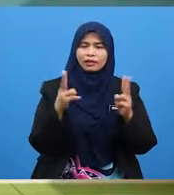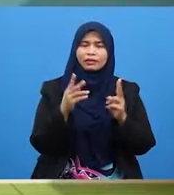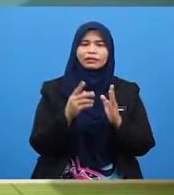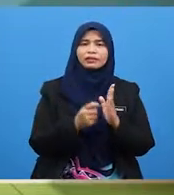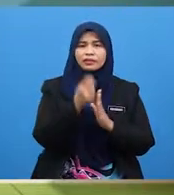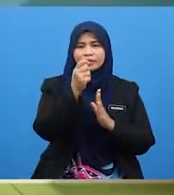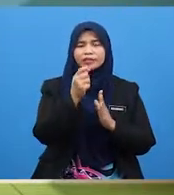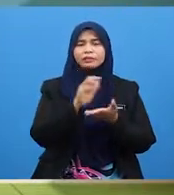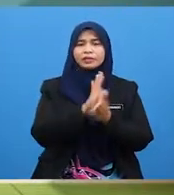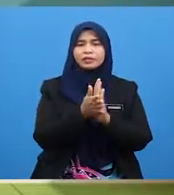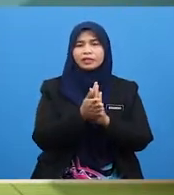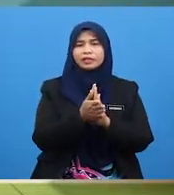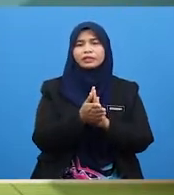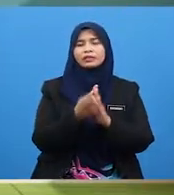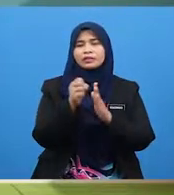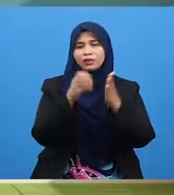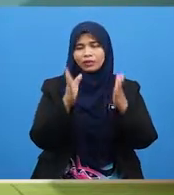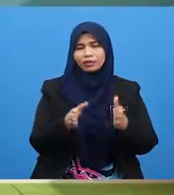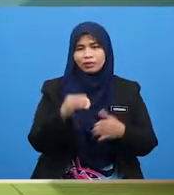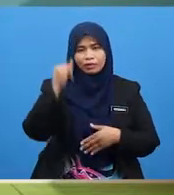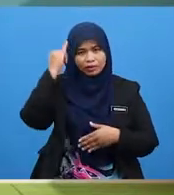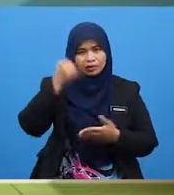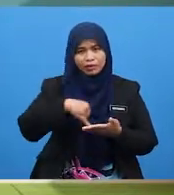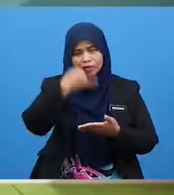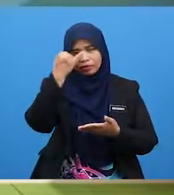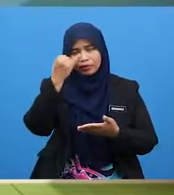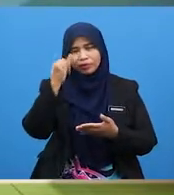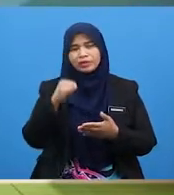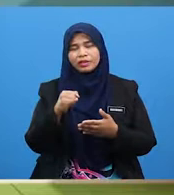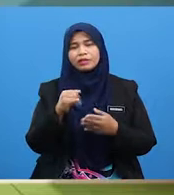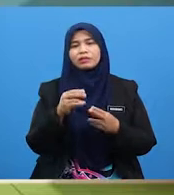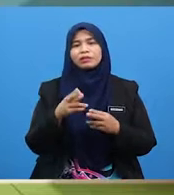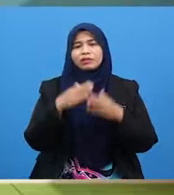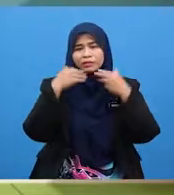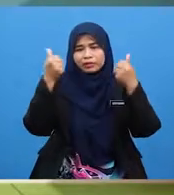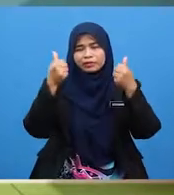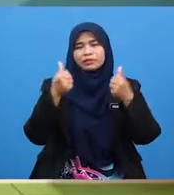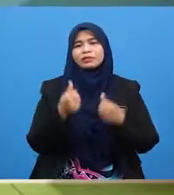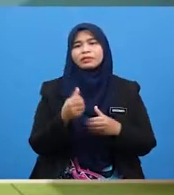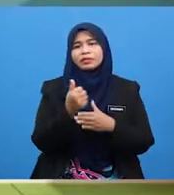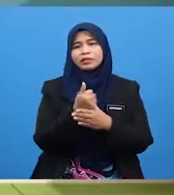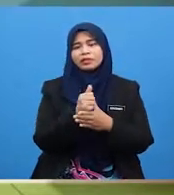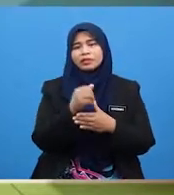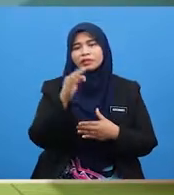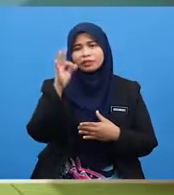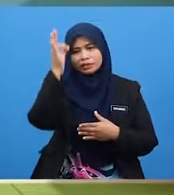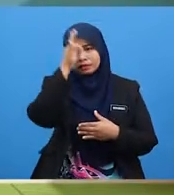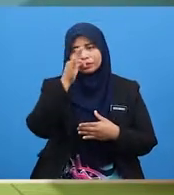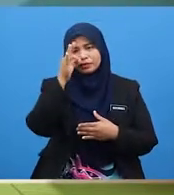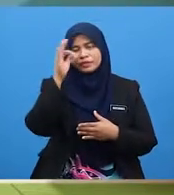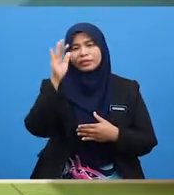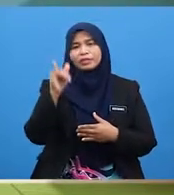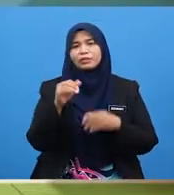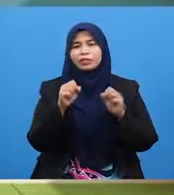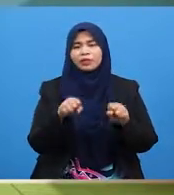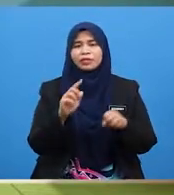yang menjadikan beliau seorang ilmuwan yang unggul. Antara sifat kepribadian beliau yang